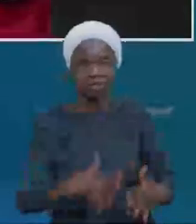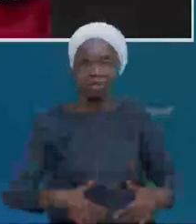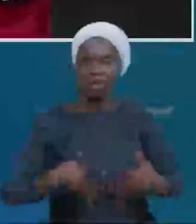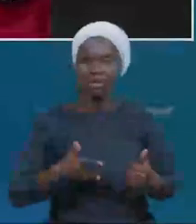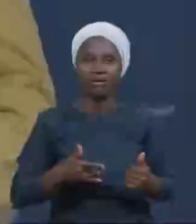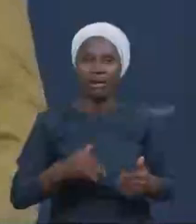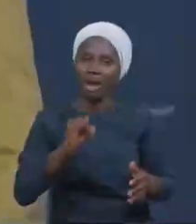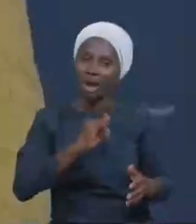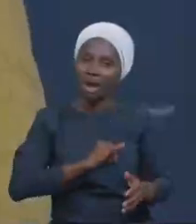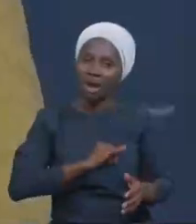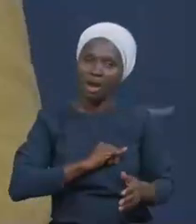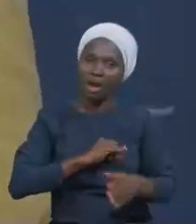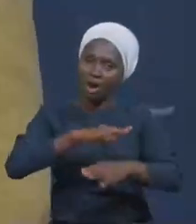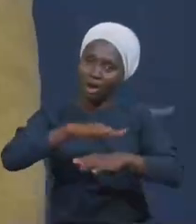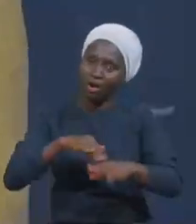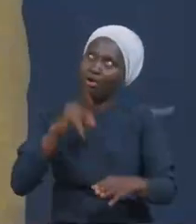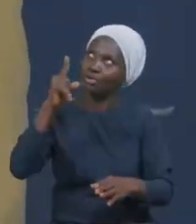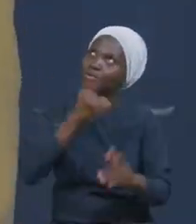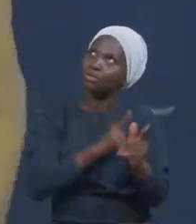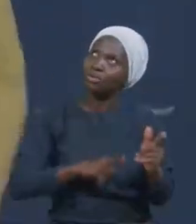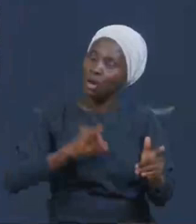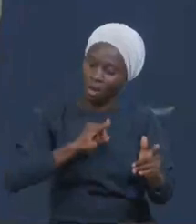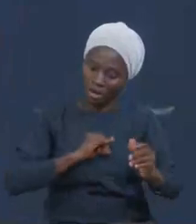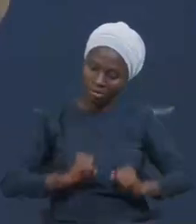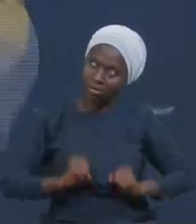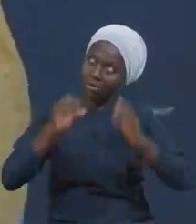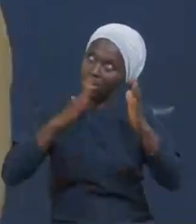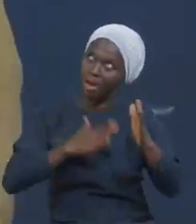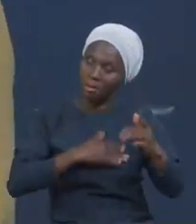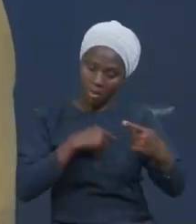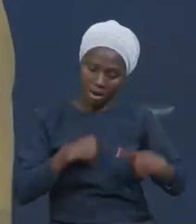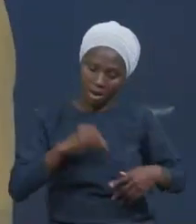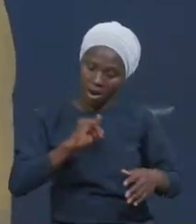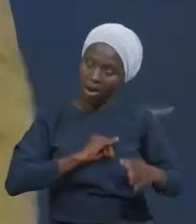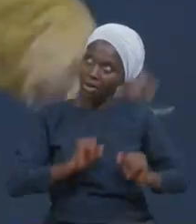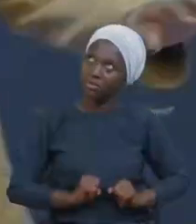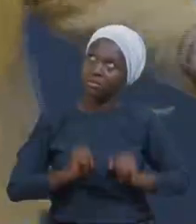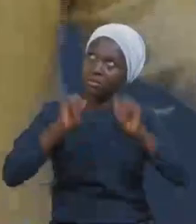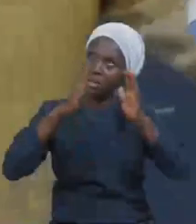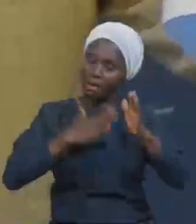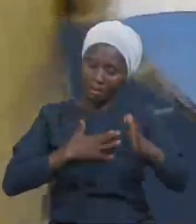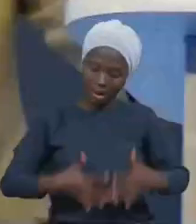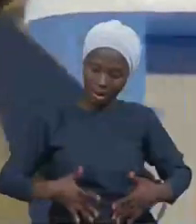Seigneur, j'abandonne mon cœur, j'abandonne ma vie à toi.